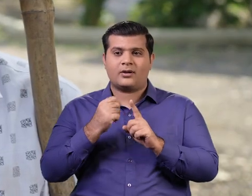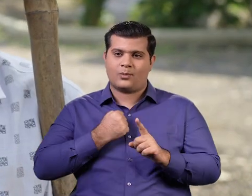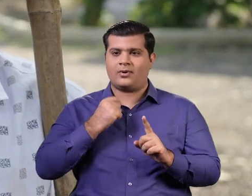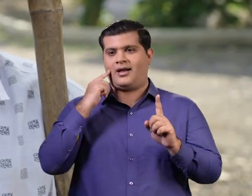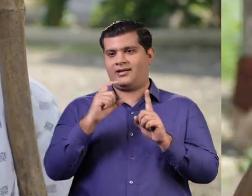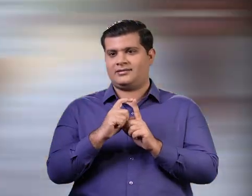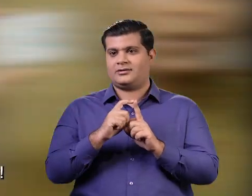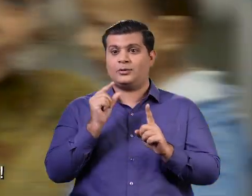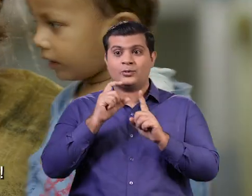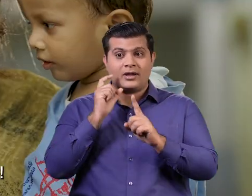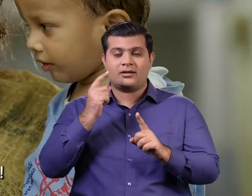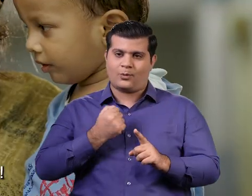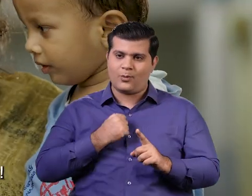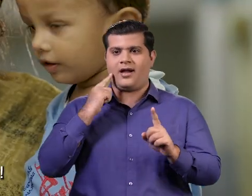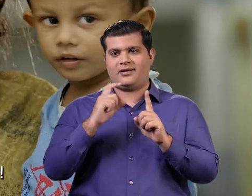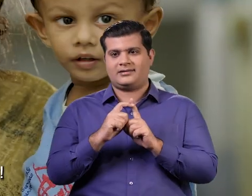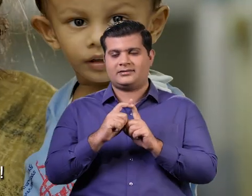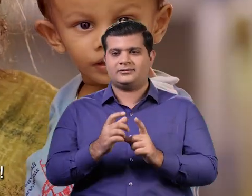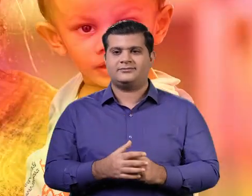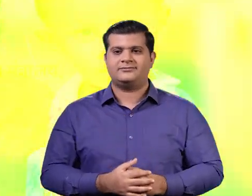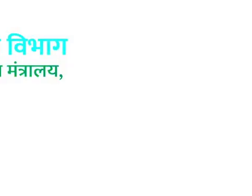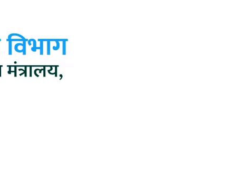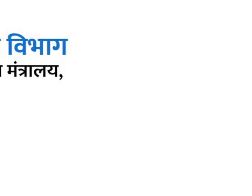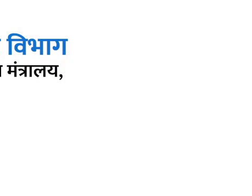आईडी मेरी पहचान य आईडी